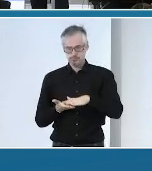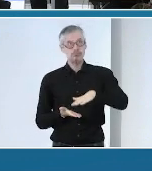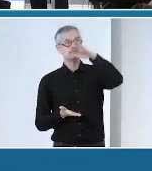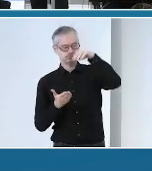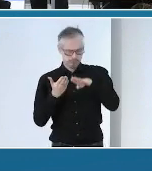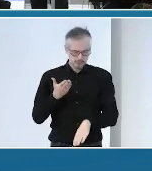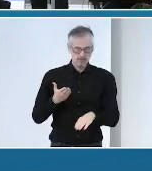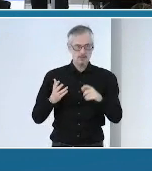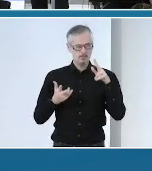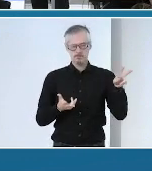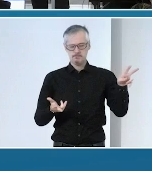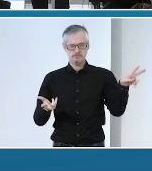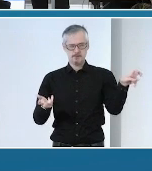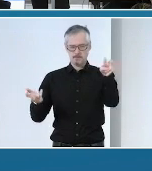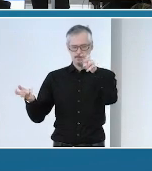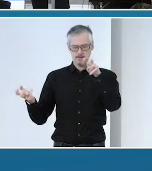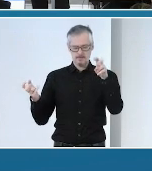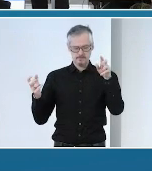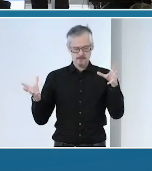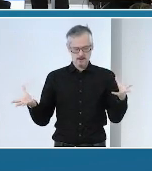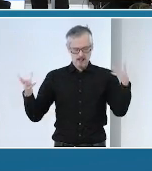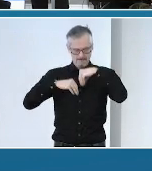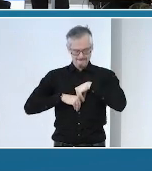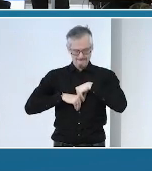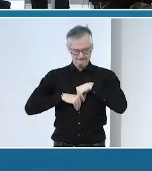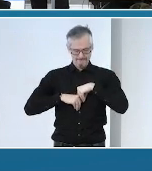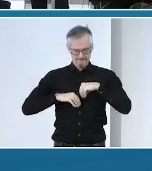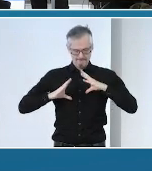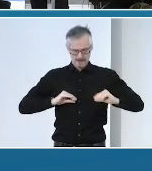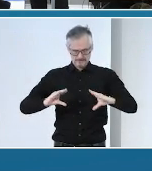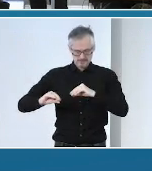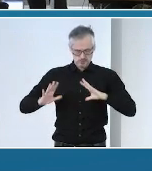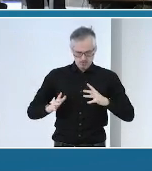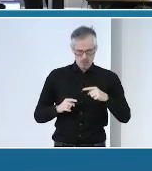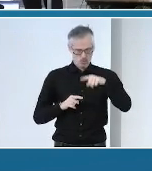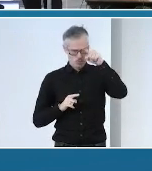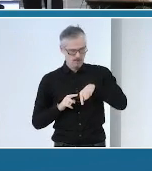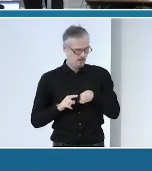ce que vous percevez, il donne le cadre de la perception, le cadre du mouvement, de ce